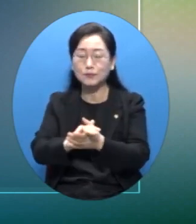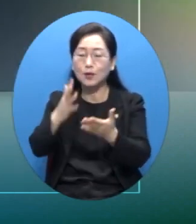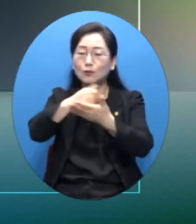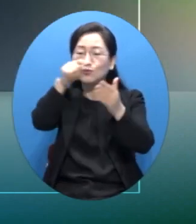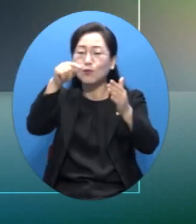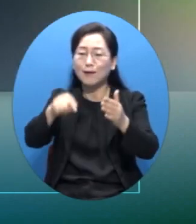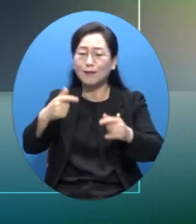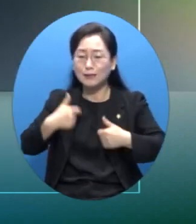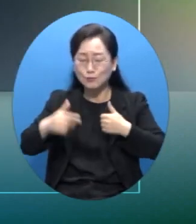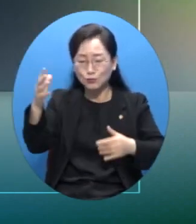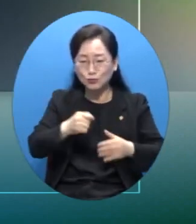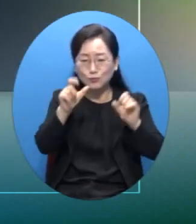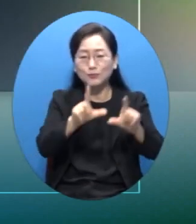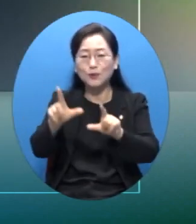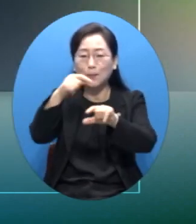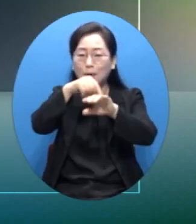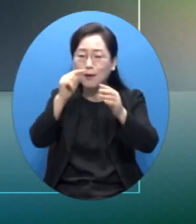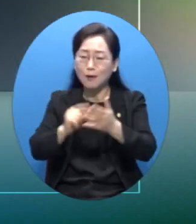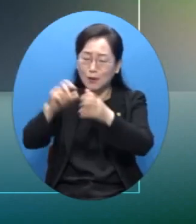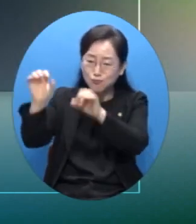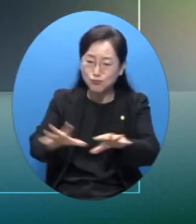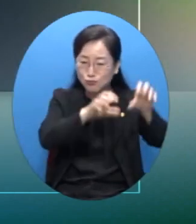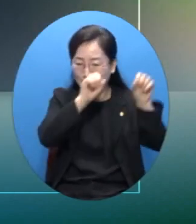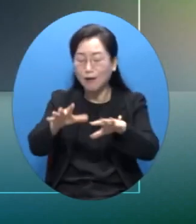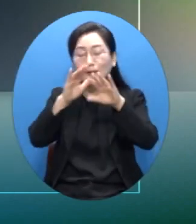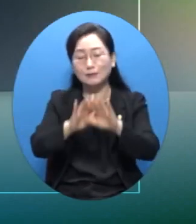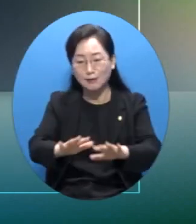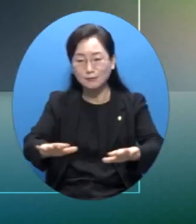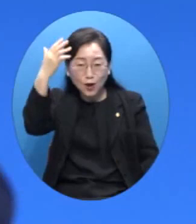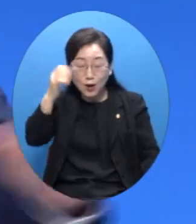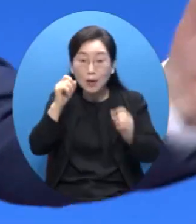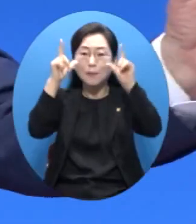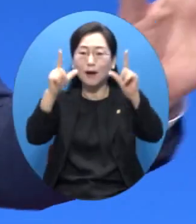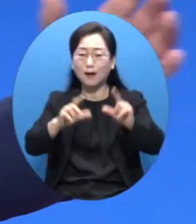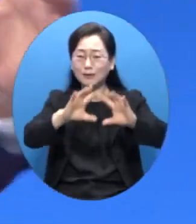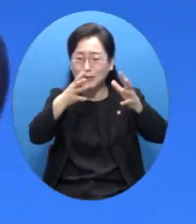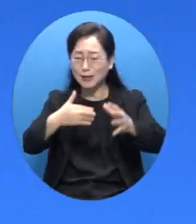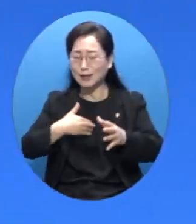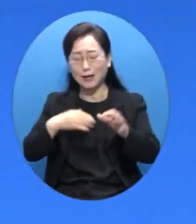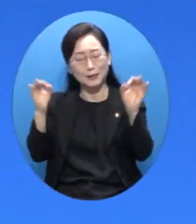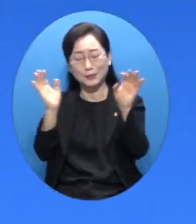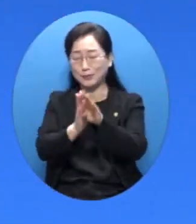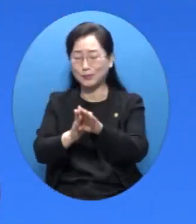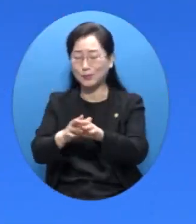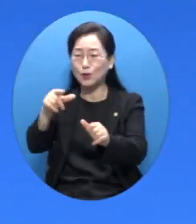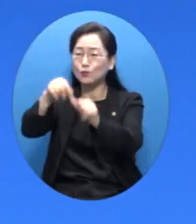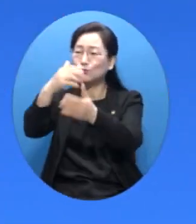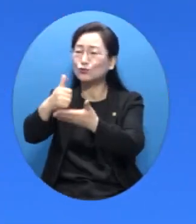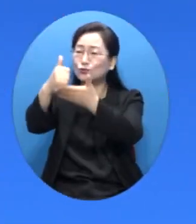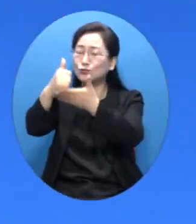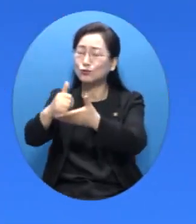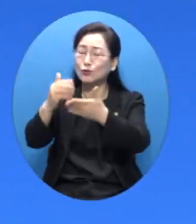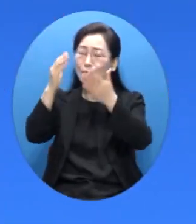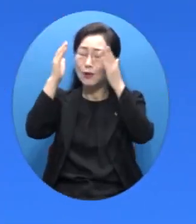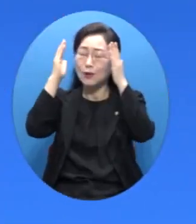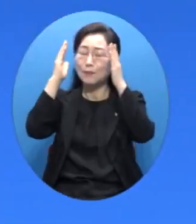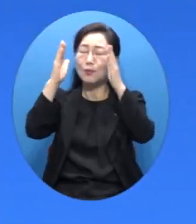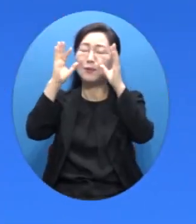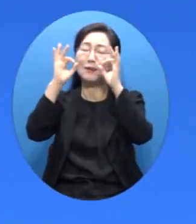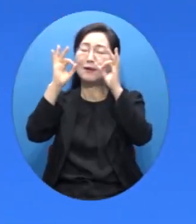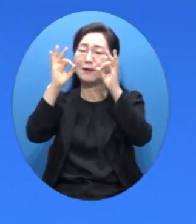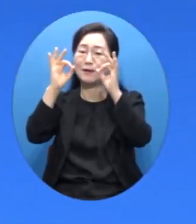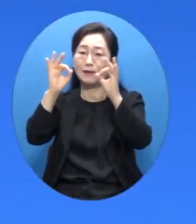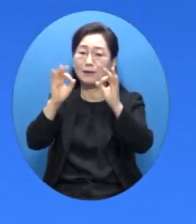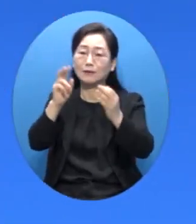안의 기쁨 누림으로 마음의 풍랑이 잔잔하니 사는 간 곳이 없고 그 속한 주님만 보인다고 그녀는